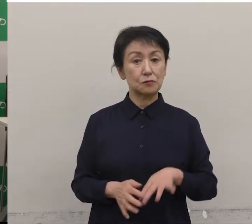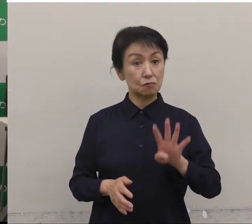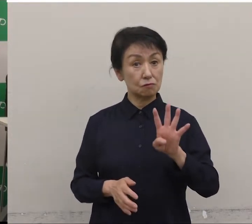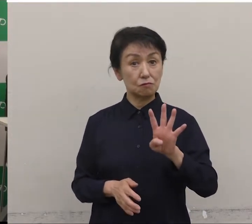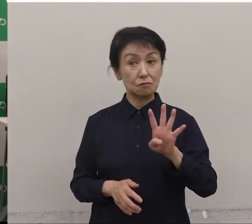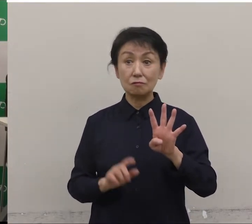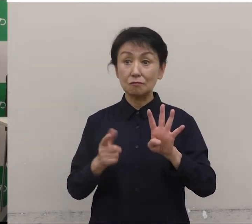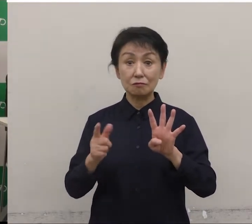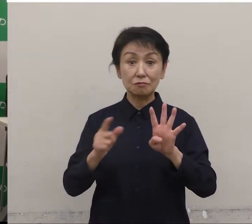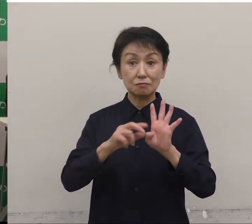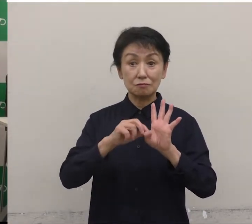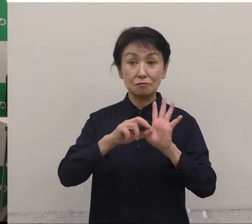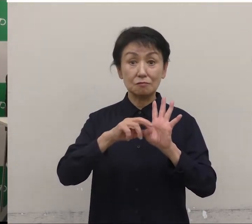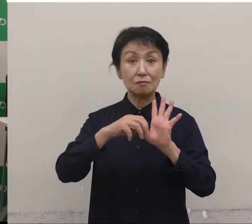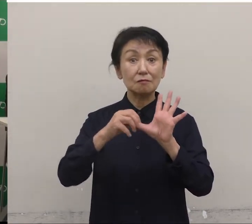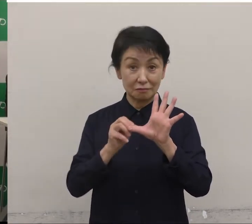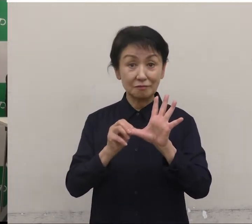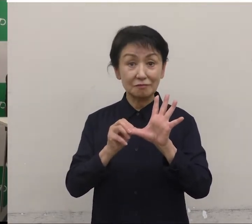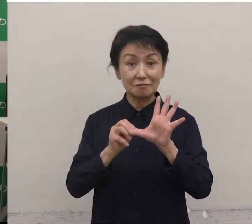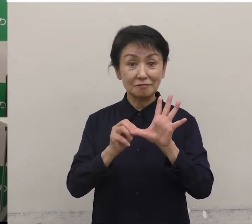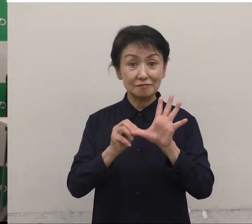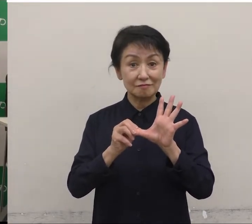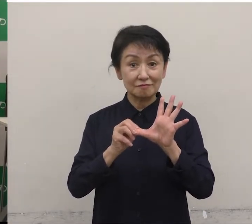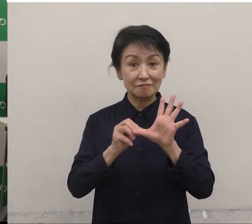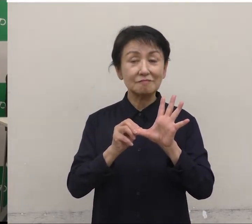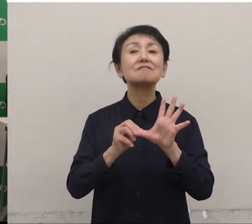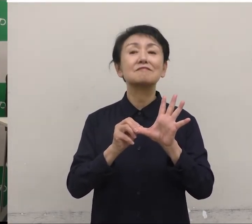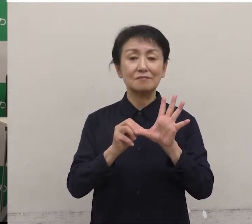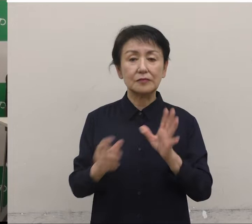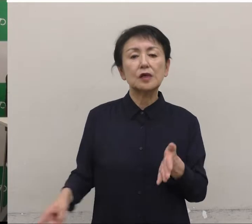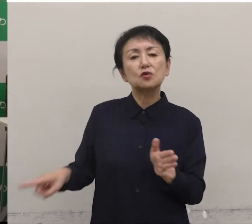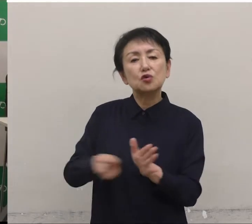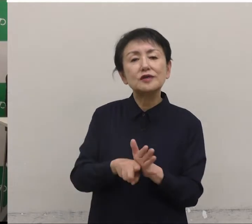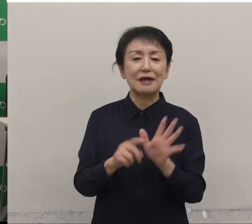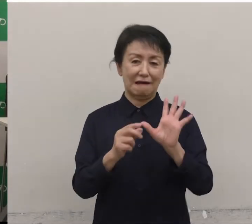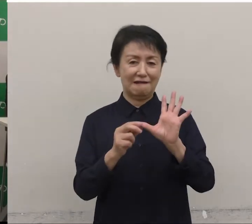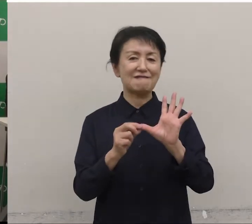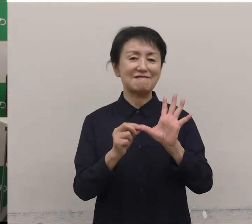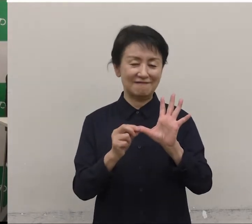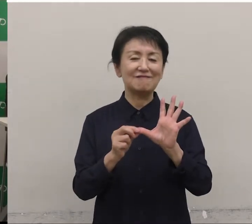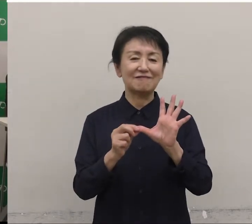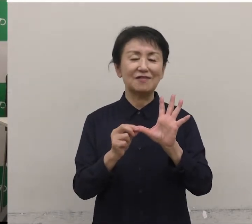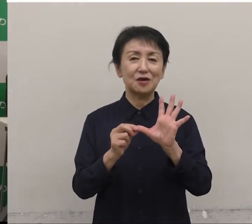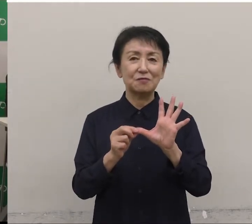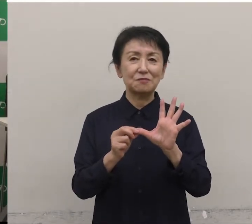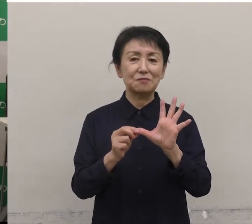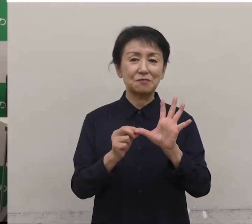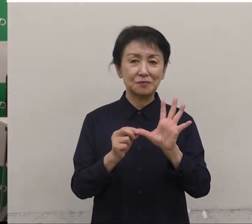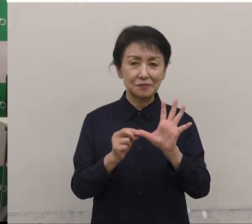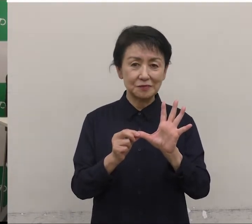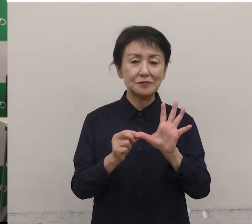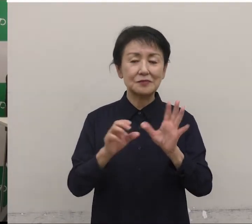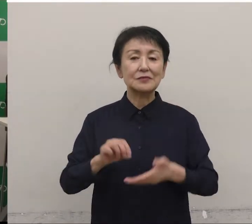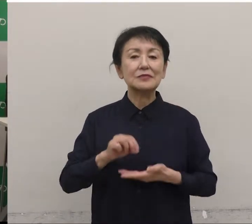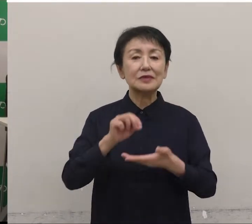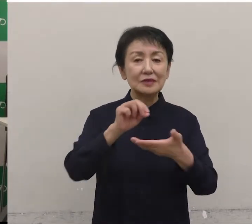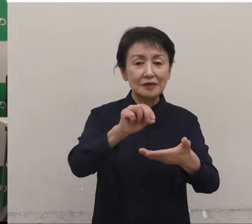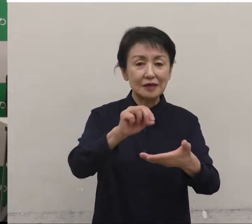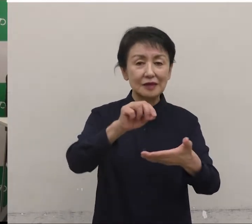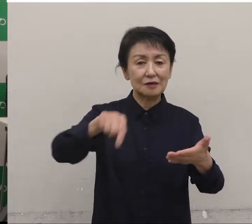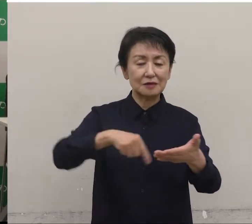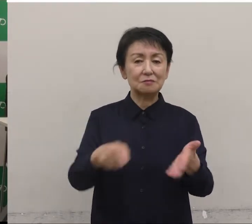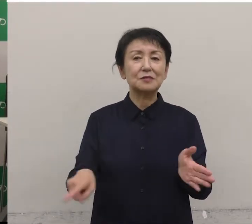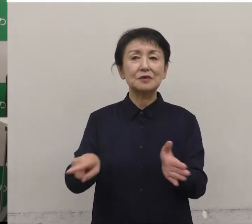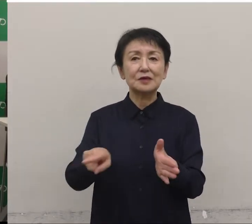5件になるんですよね。はい、追加で 5件ということになります。情報提供事項も合わせまして、それぞ